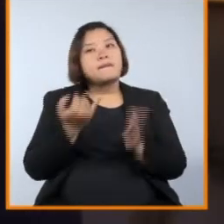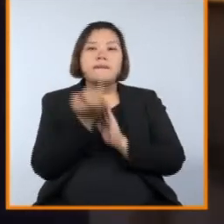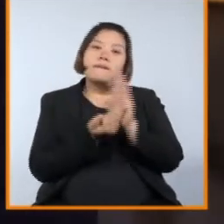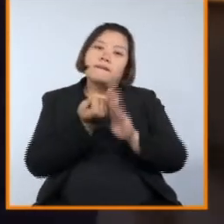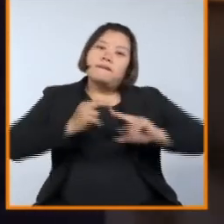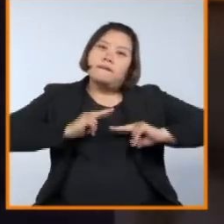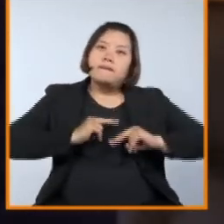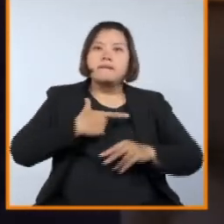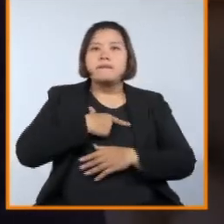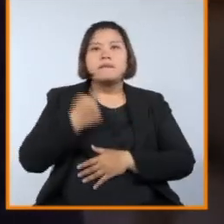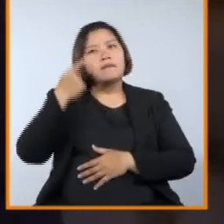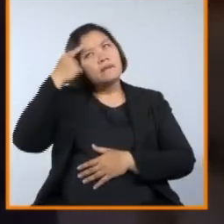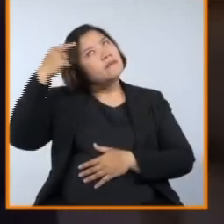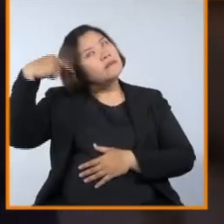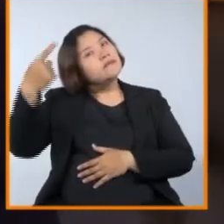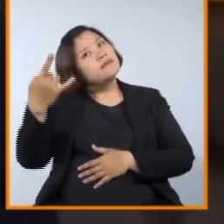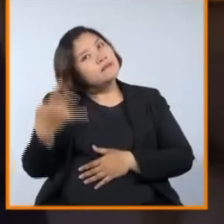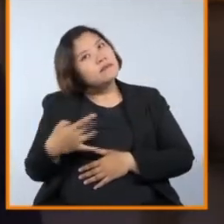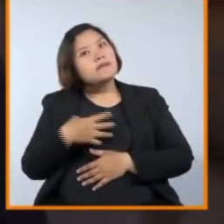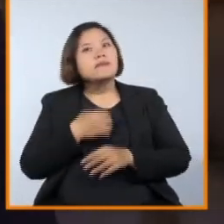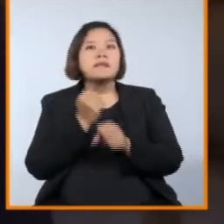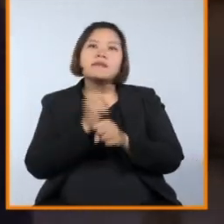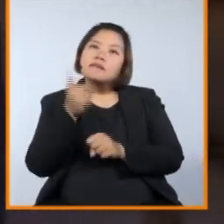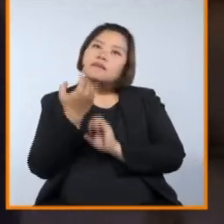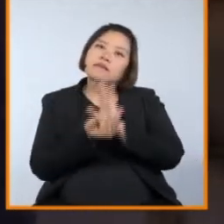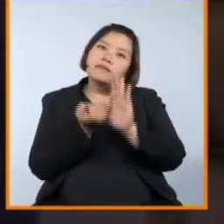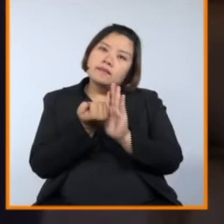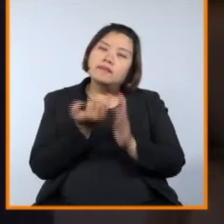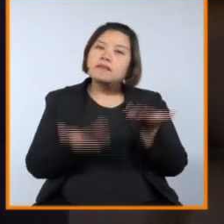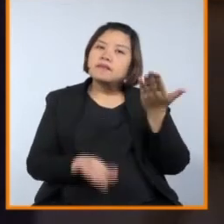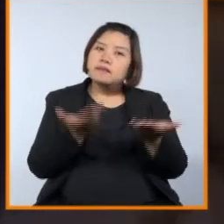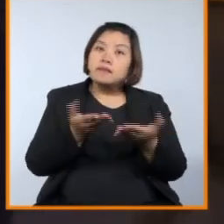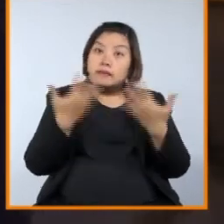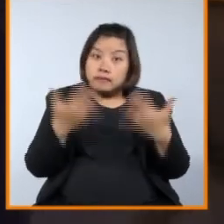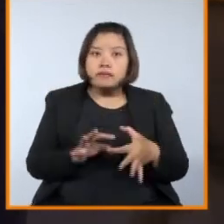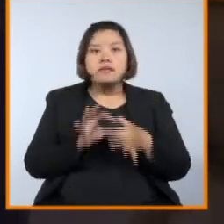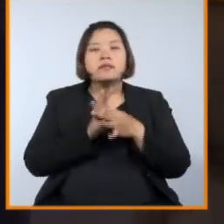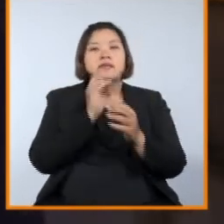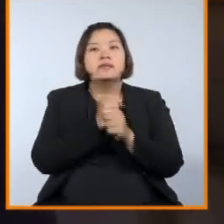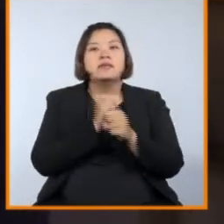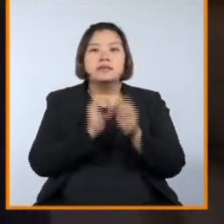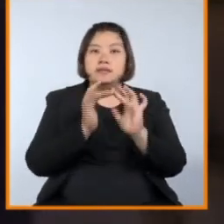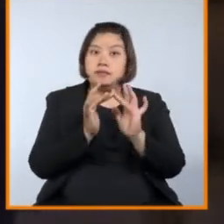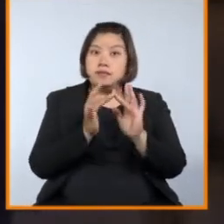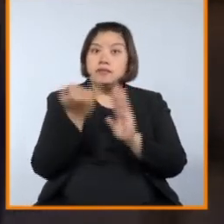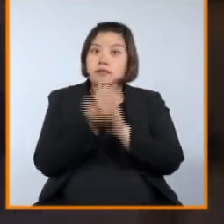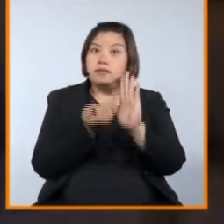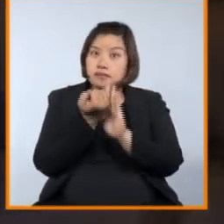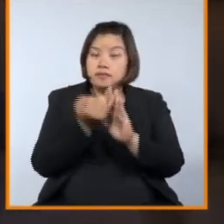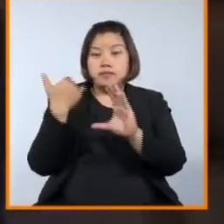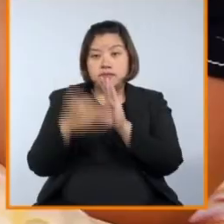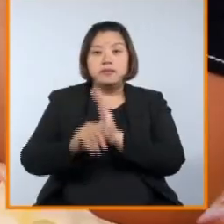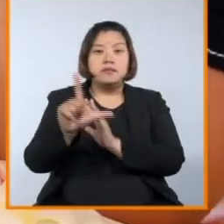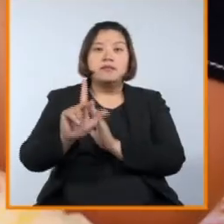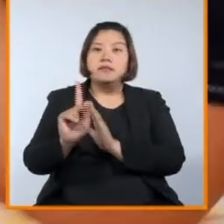แรงบันดาลใจว่าตอนนี้เราอยากจะทำยังไงต่อไปอะไรอย่างนี้ก็สามารถที่จะนำมาใช้แล้วก็สามารถที่จะสับลิฟต์ในร้านได้